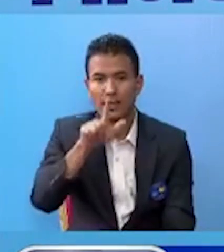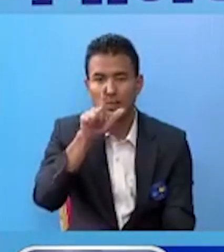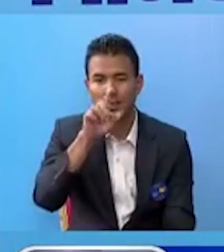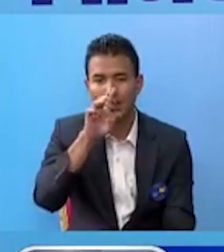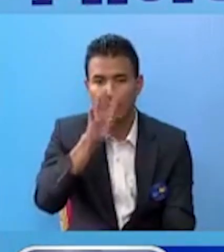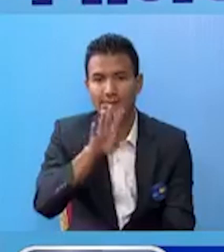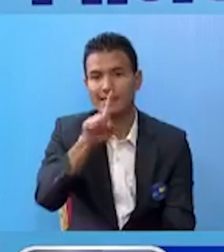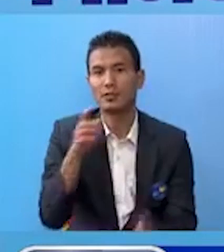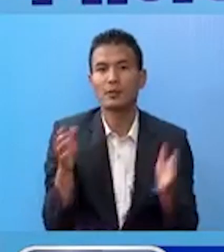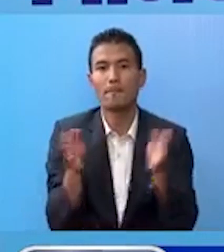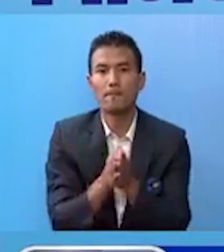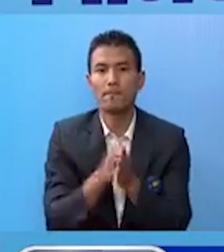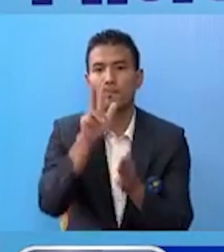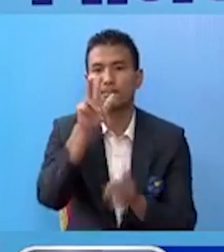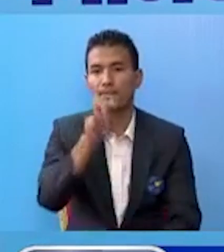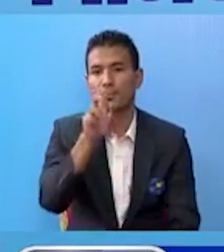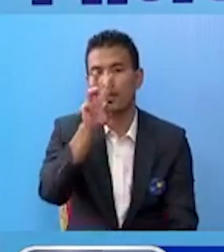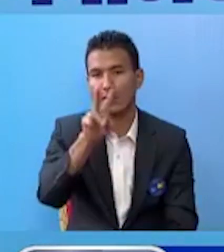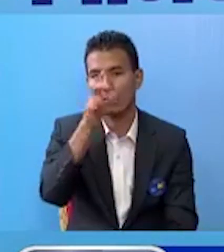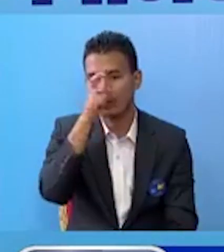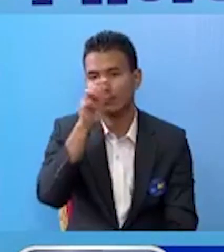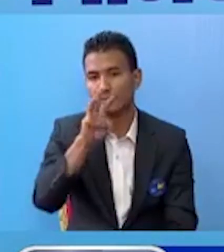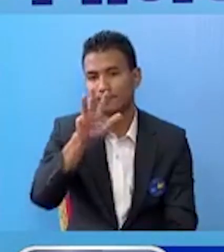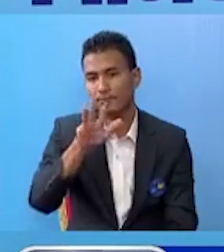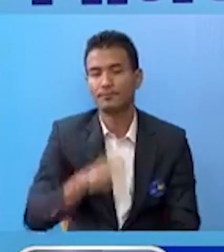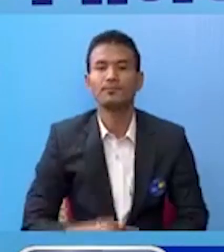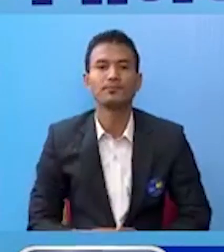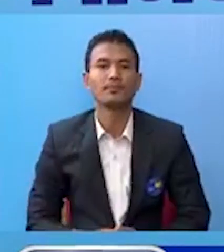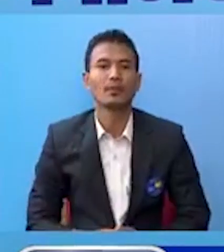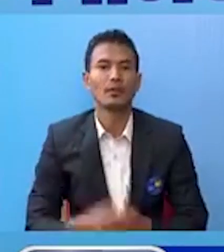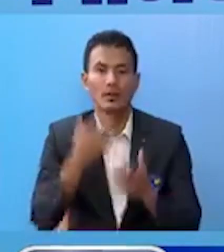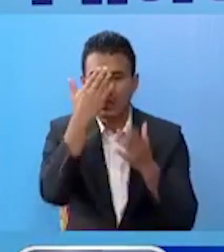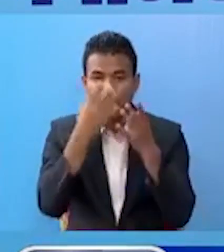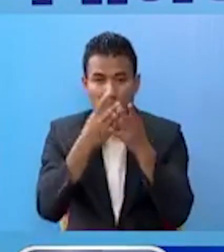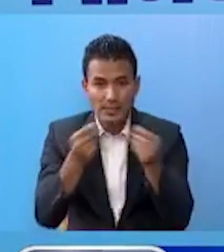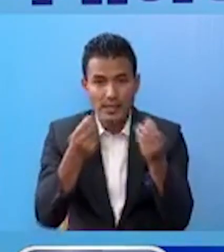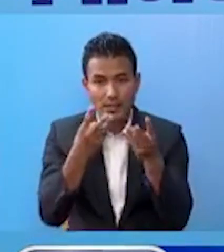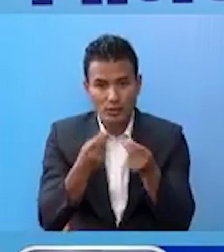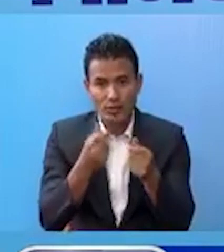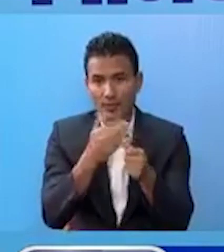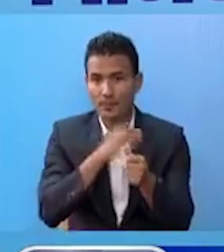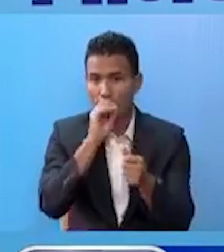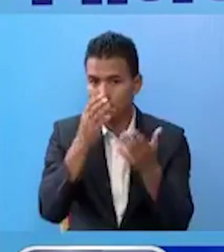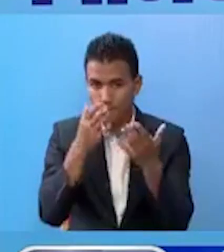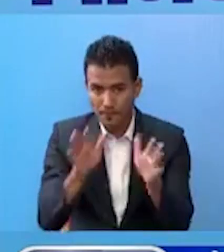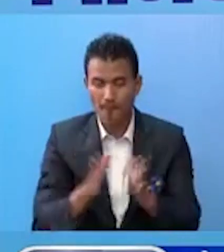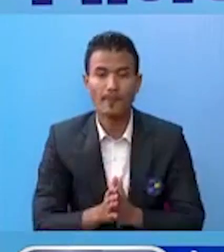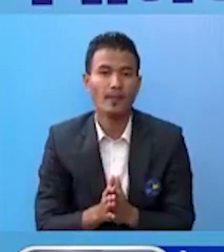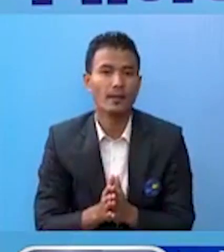2,641 गरी जम्मा 8,239। डिस्चार्ज हुने हुनेहरूको संख्या अघि नै मैले प्रश्न